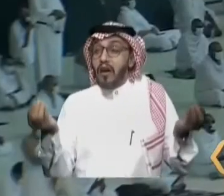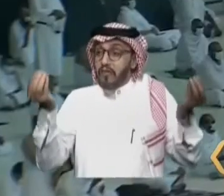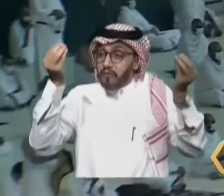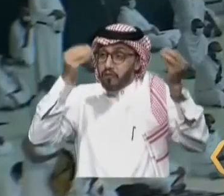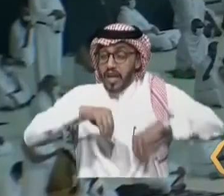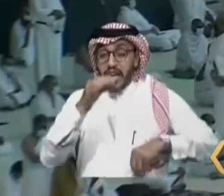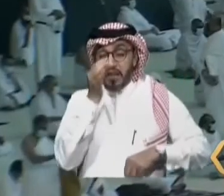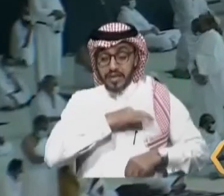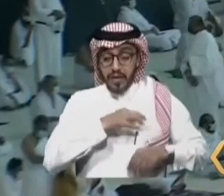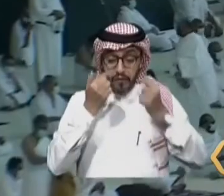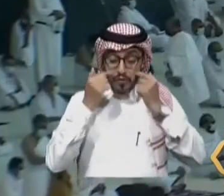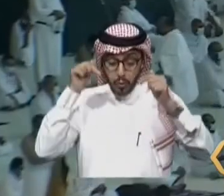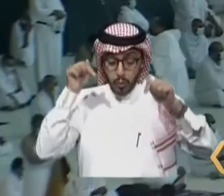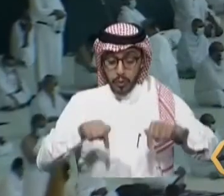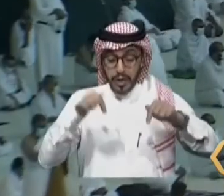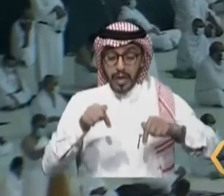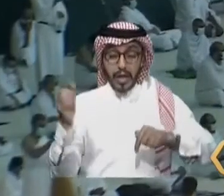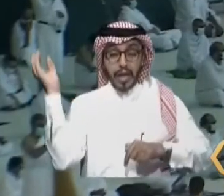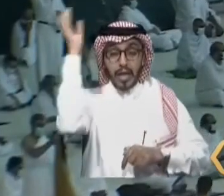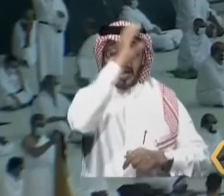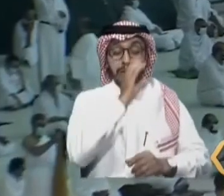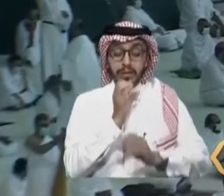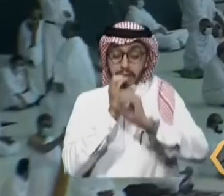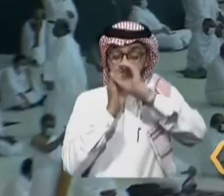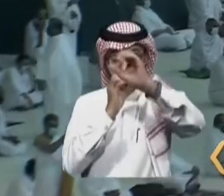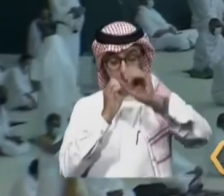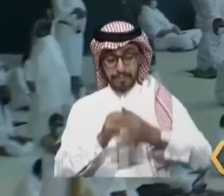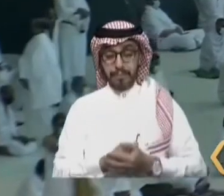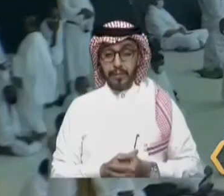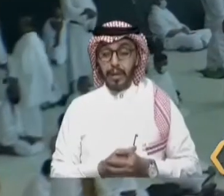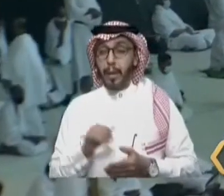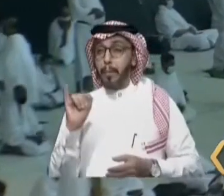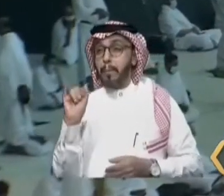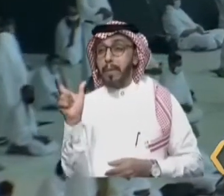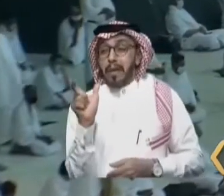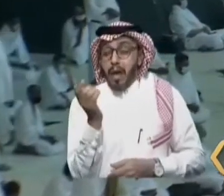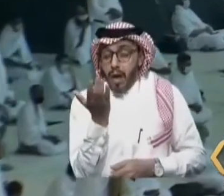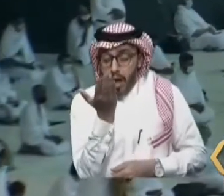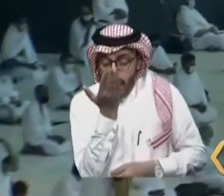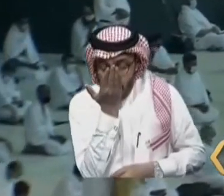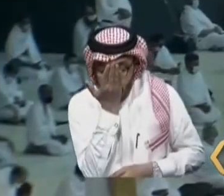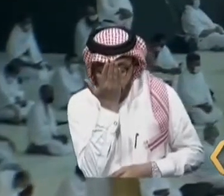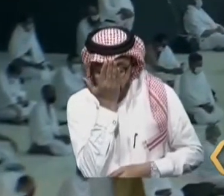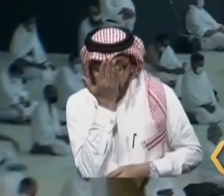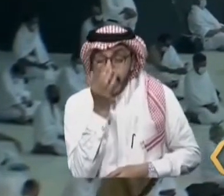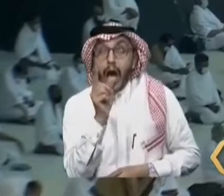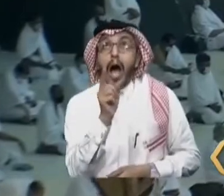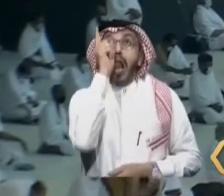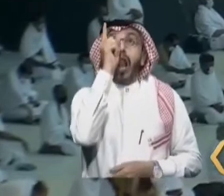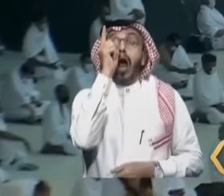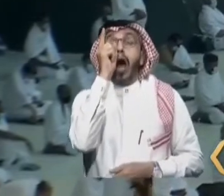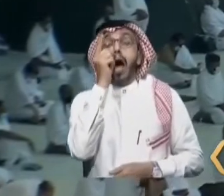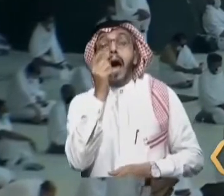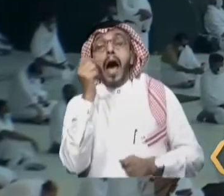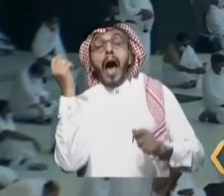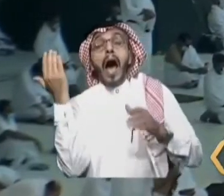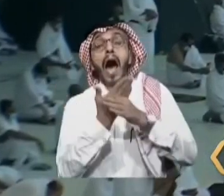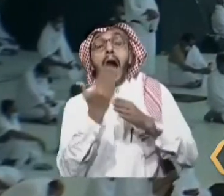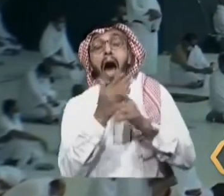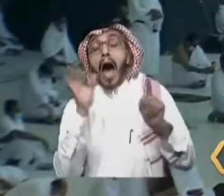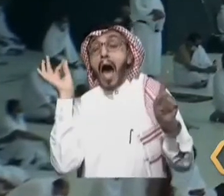ولا أنفع له في دنياه وآخرته من عبادة ربه التي هي غاية خلقه،